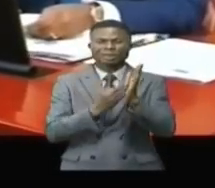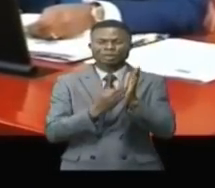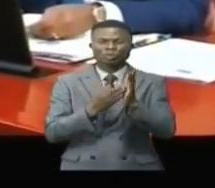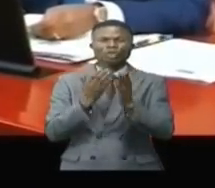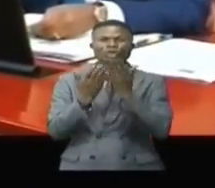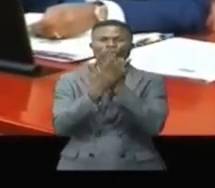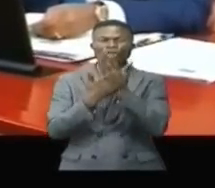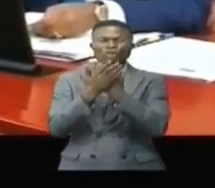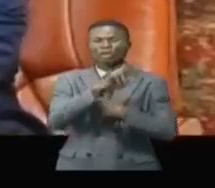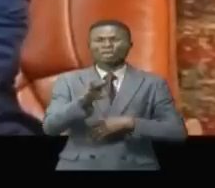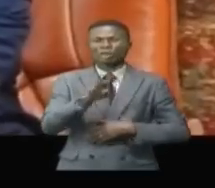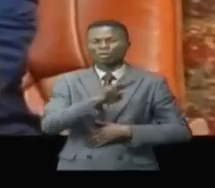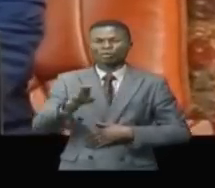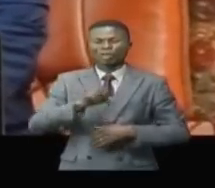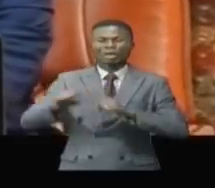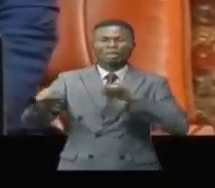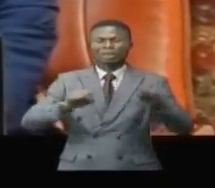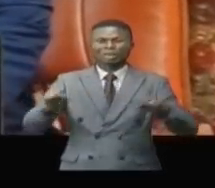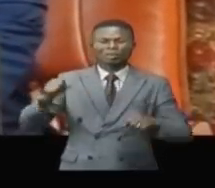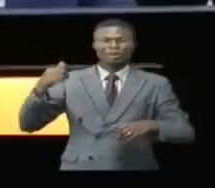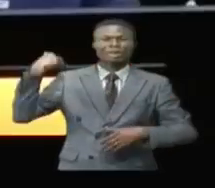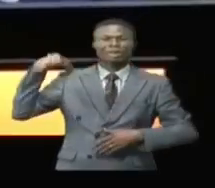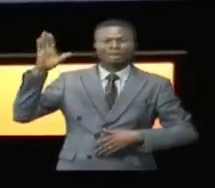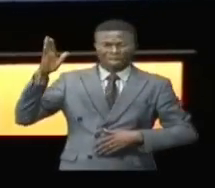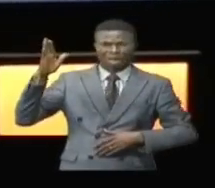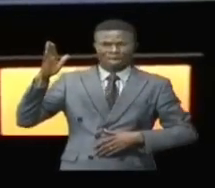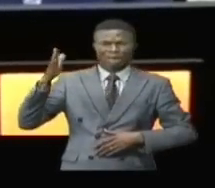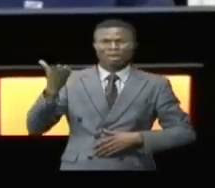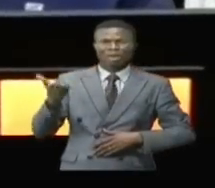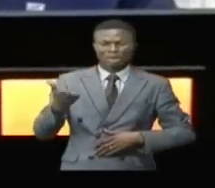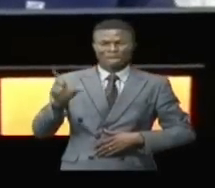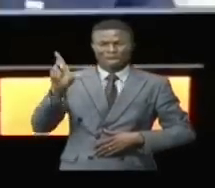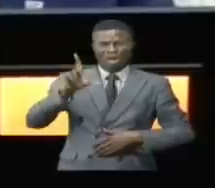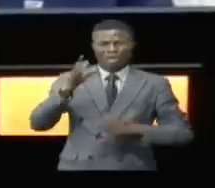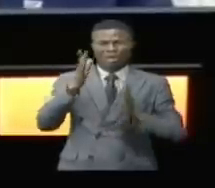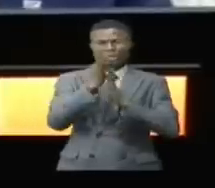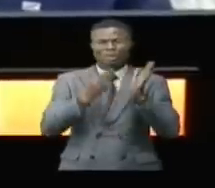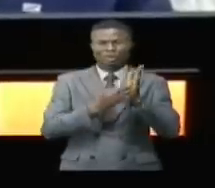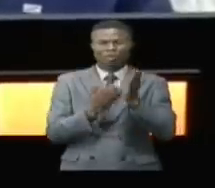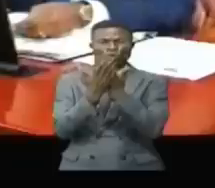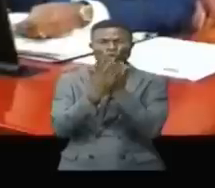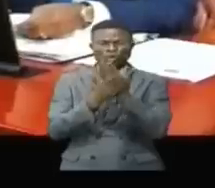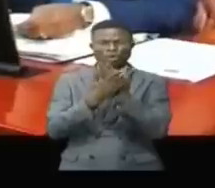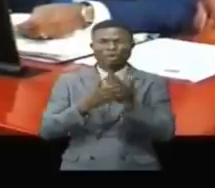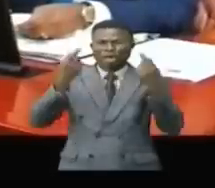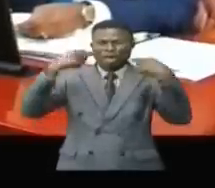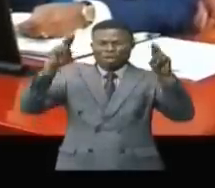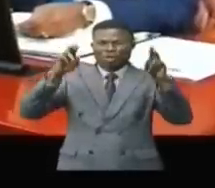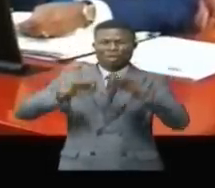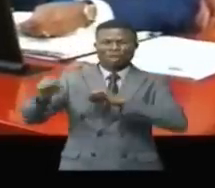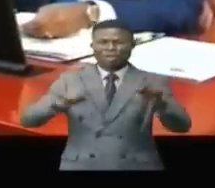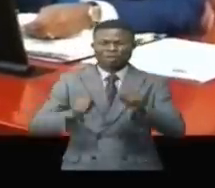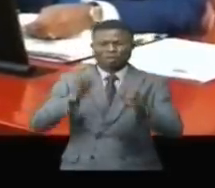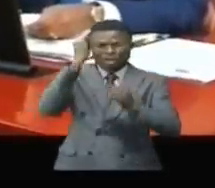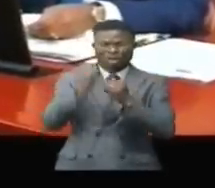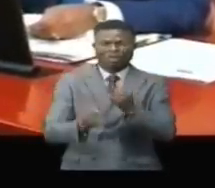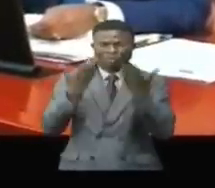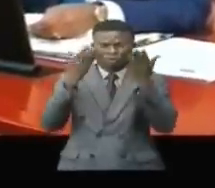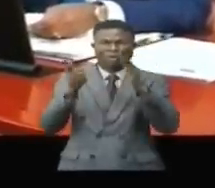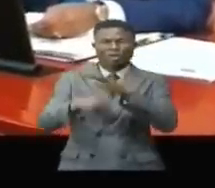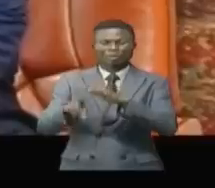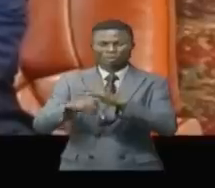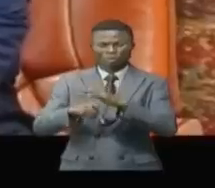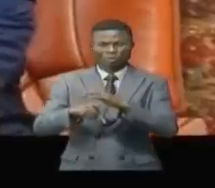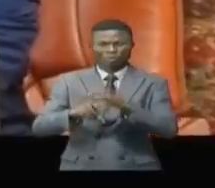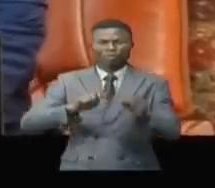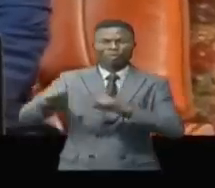2022 pour les épreuves des examens d'État. Saluant les succès de l'examen de fait d'études primaires et du